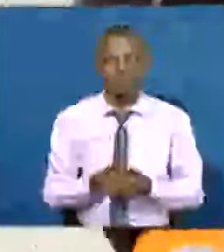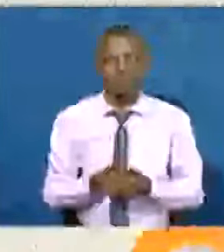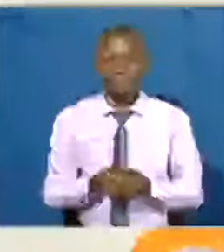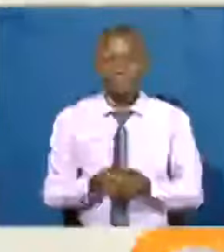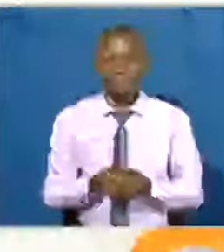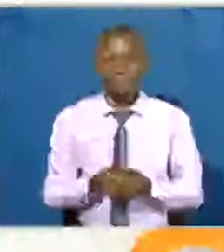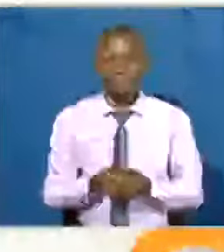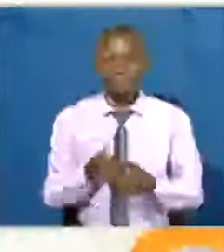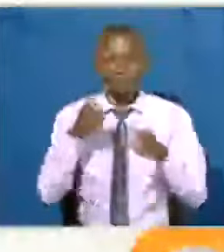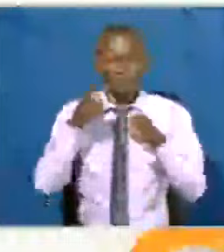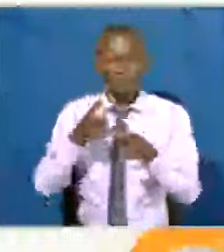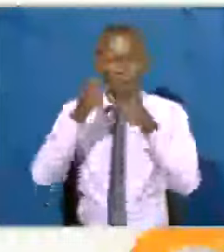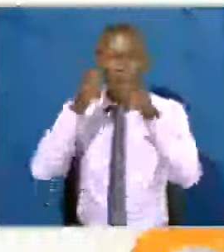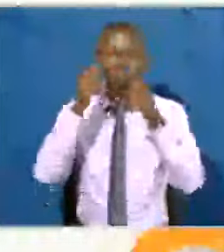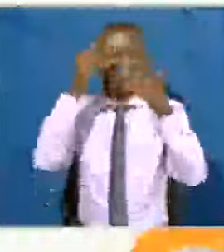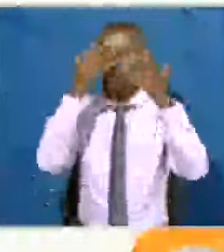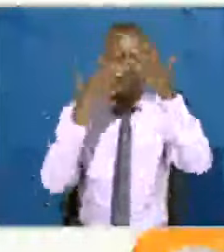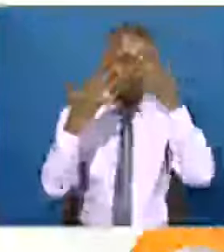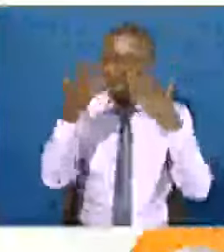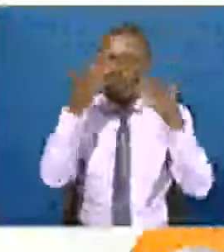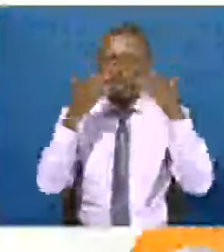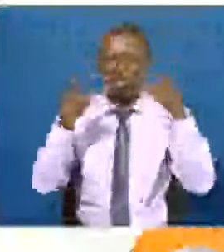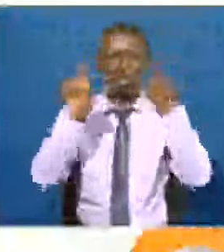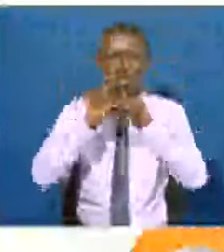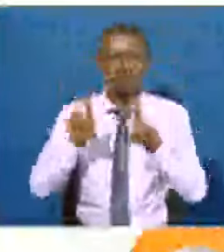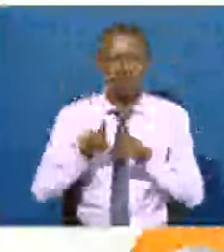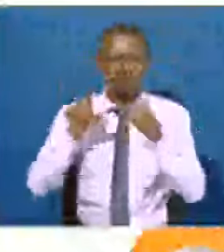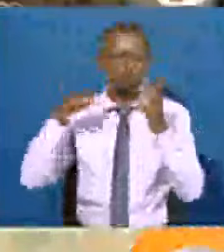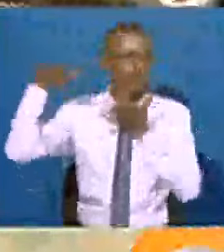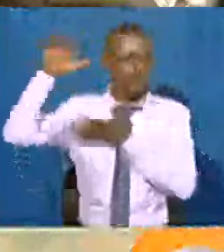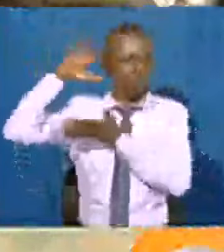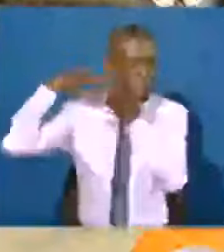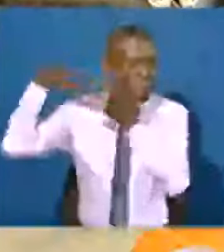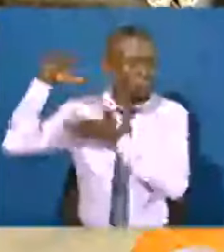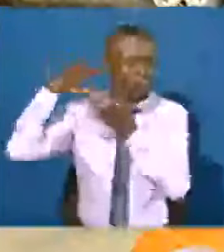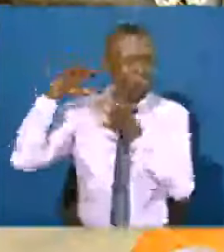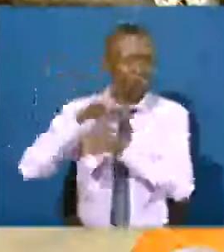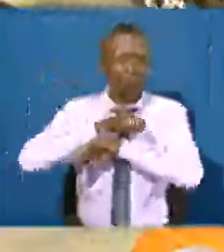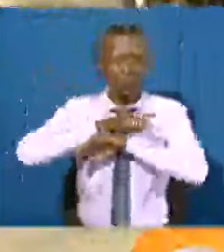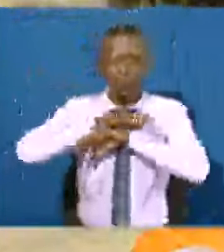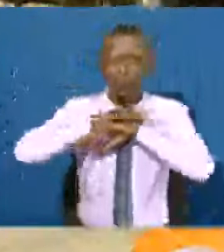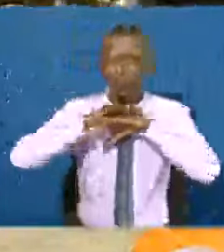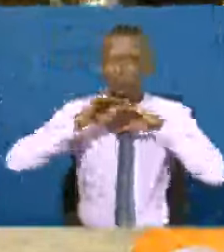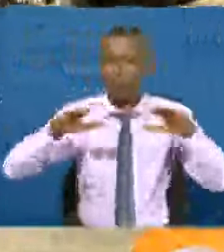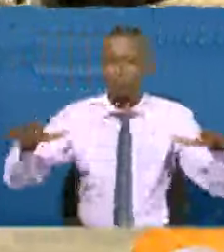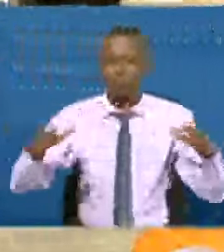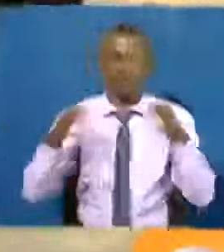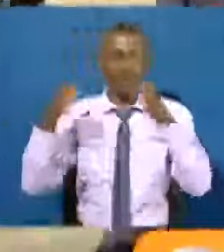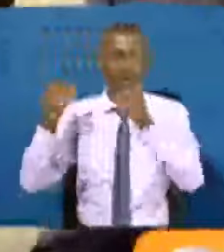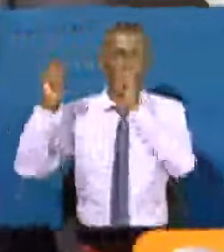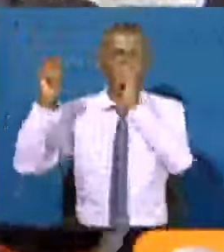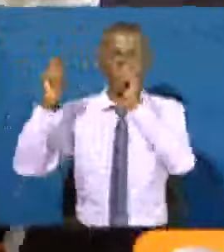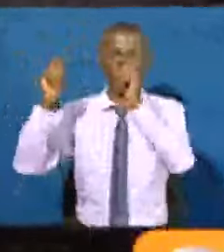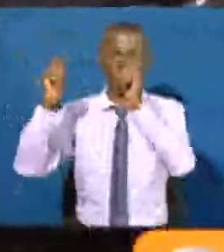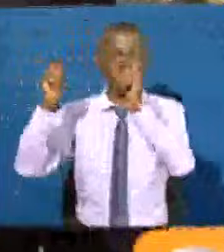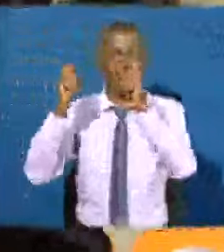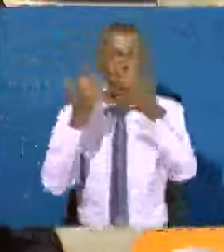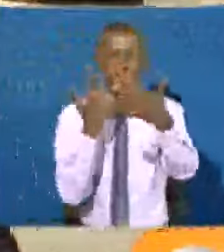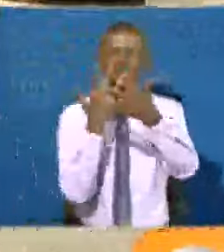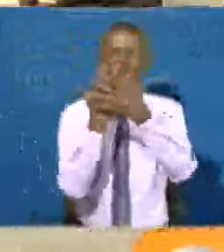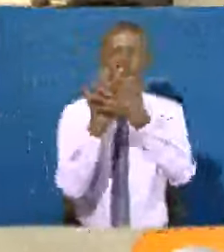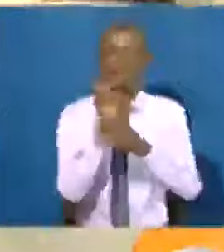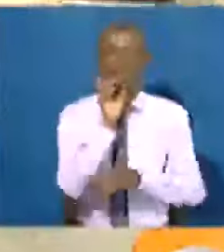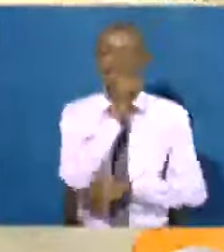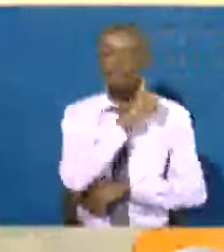Milio ya vitoa machozi na moshi ikitawala. Mamia ya waandamanaji wamekamatwa katika